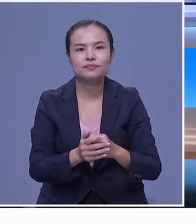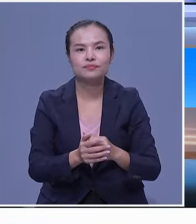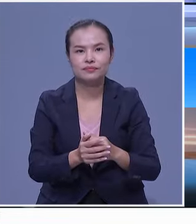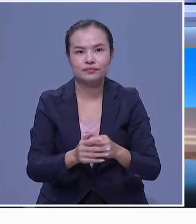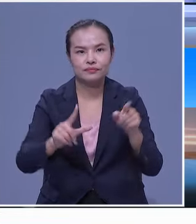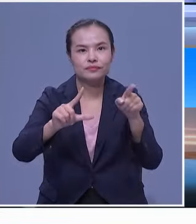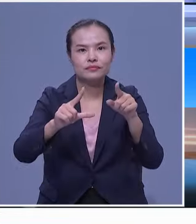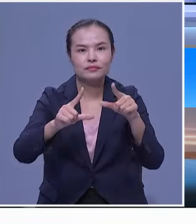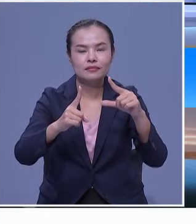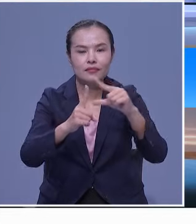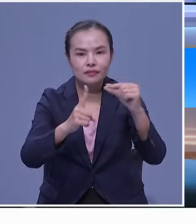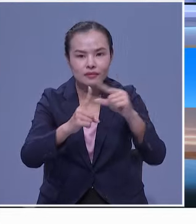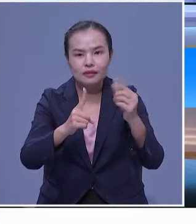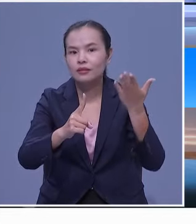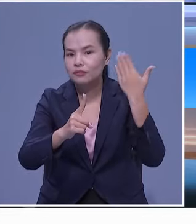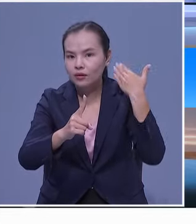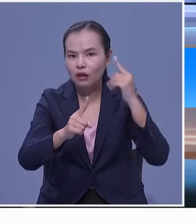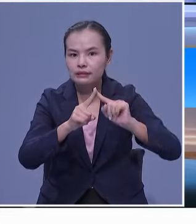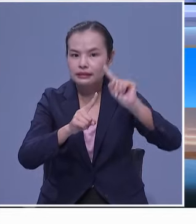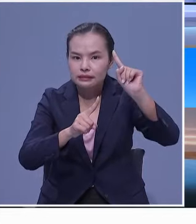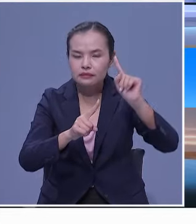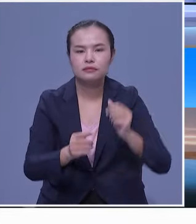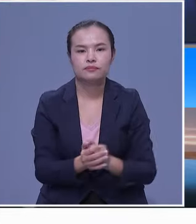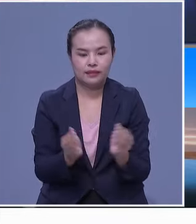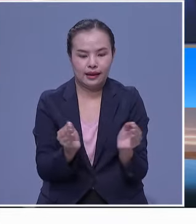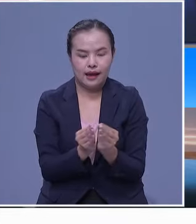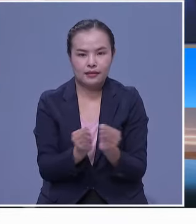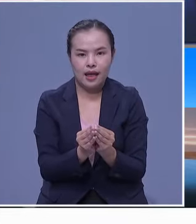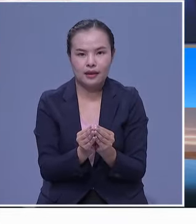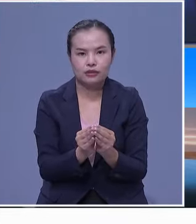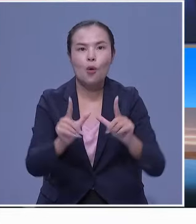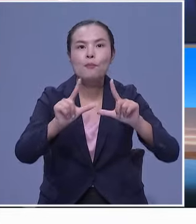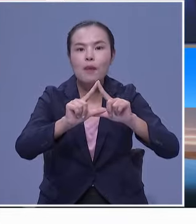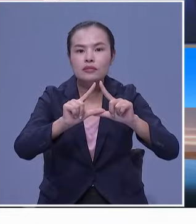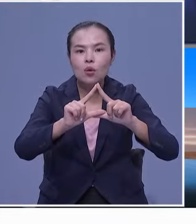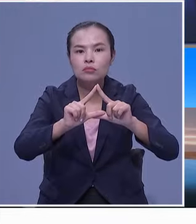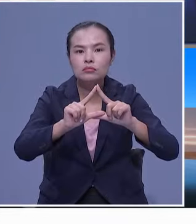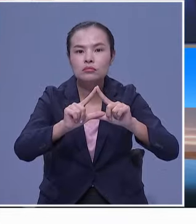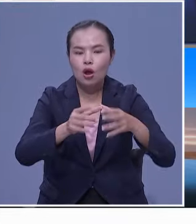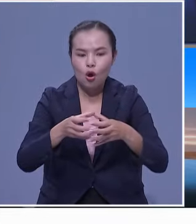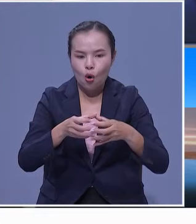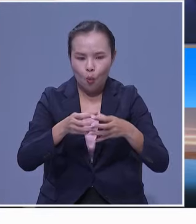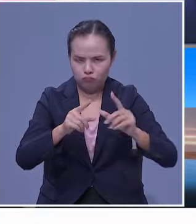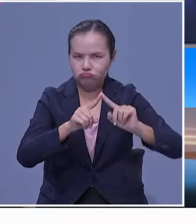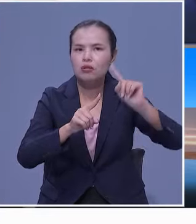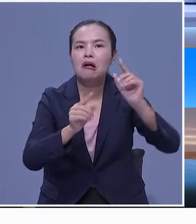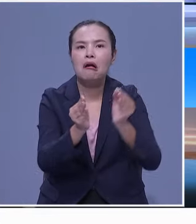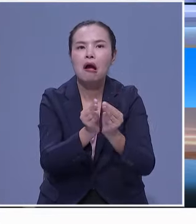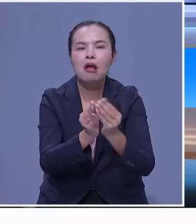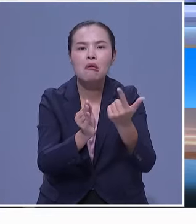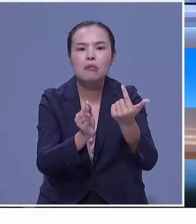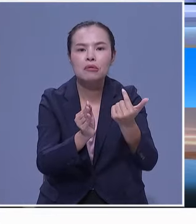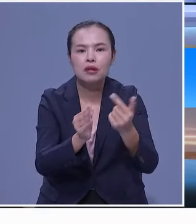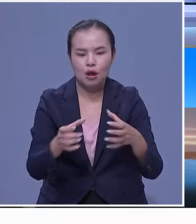มาเป็นที่1ตลอดนะคะแต่ว่าในสัดส่วนของคะแนนของพรรคประชาชนภาพรวมทั้งพรรคอันนี้เขายังเป็นที่1อยู ่ พรรค